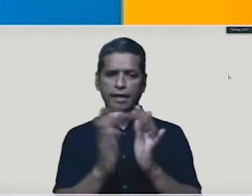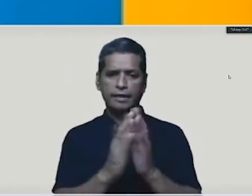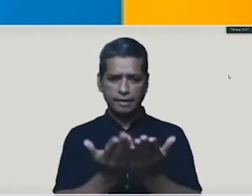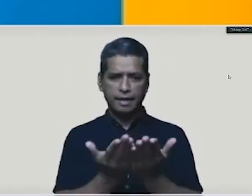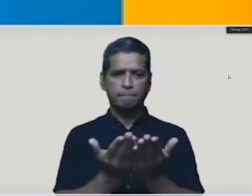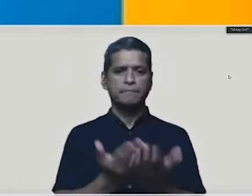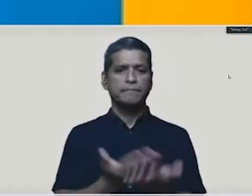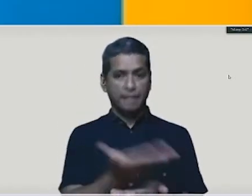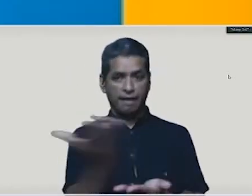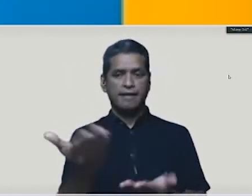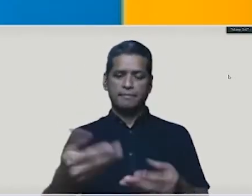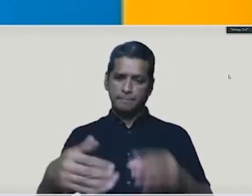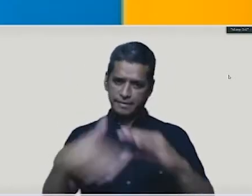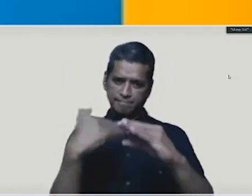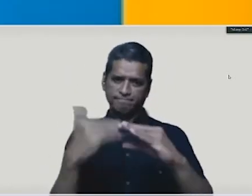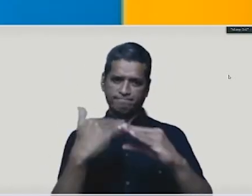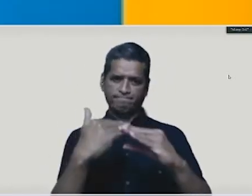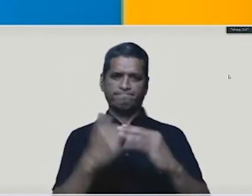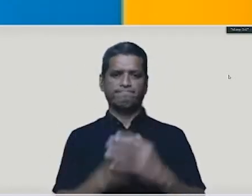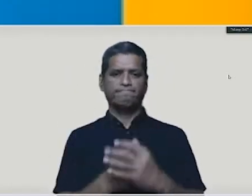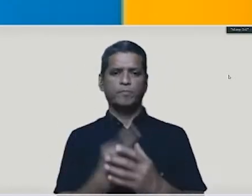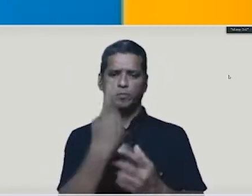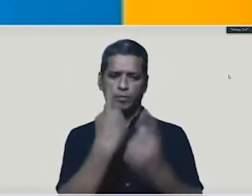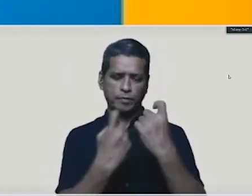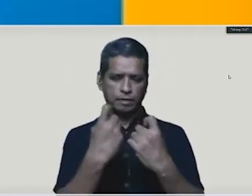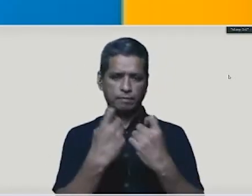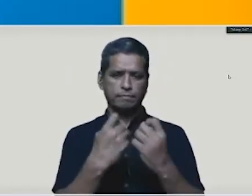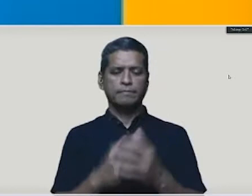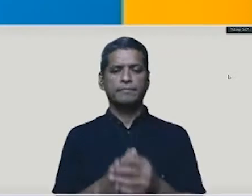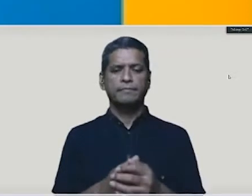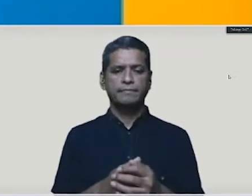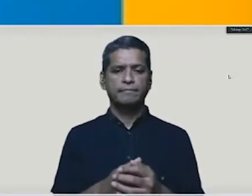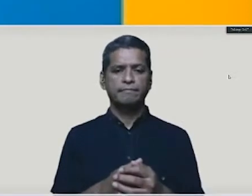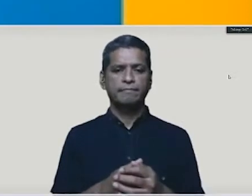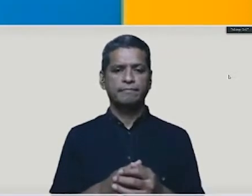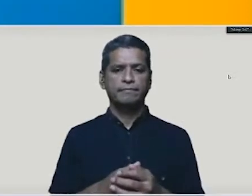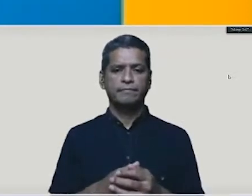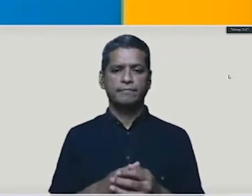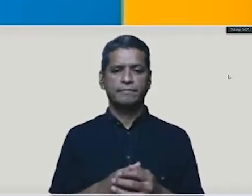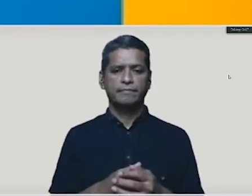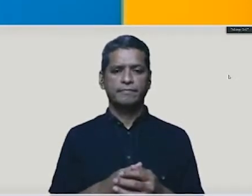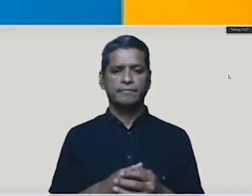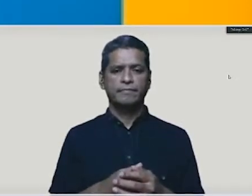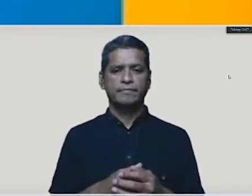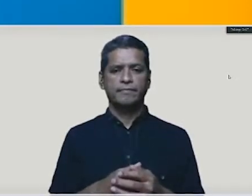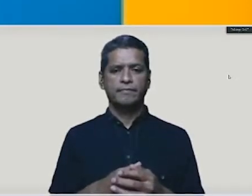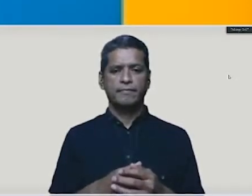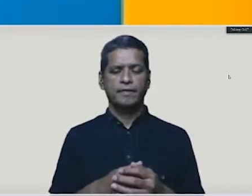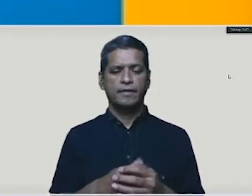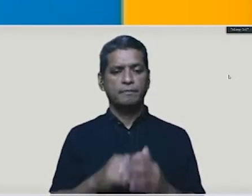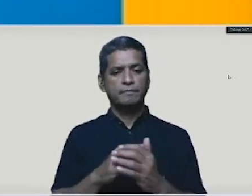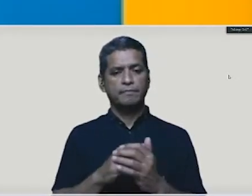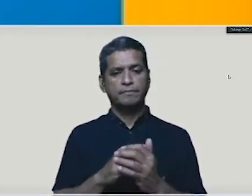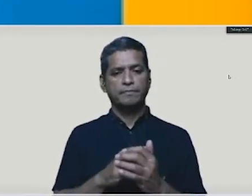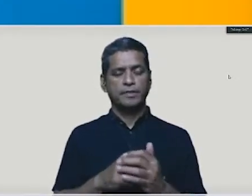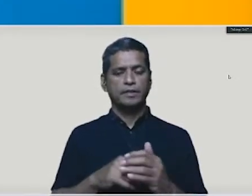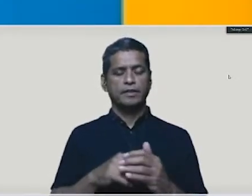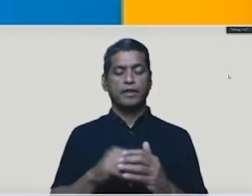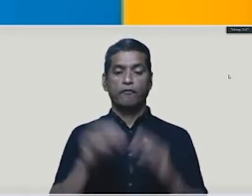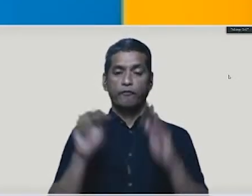juga saudara menuliskannya di kolom cat baik itu di-zoom B dan juga di YouTube serta di Facebook